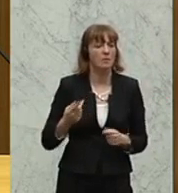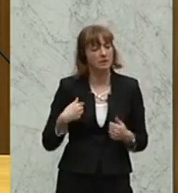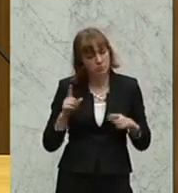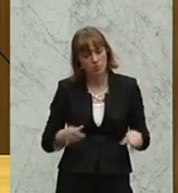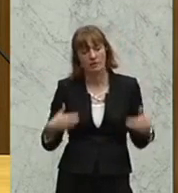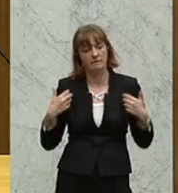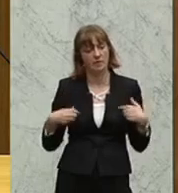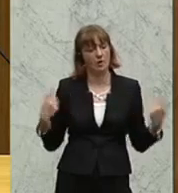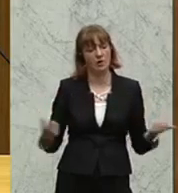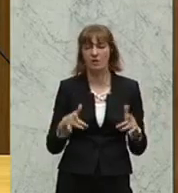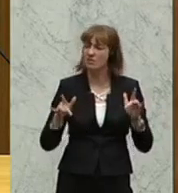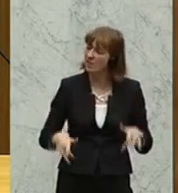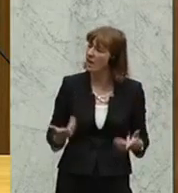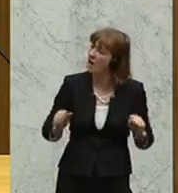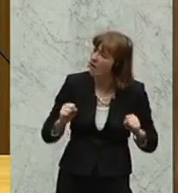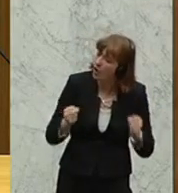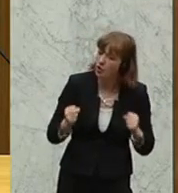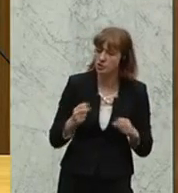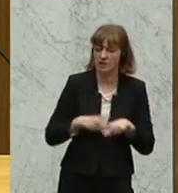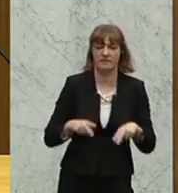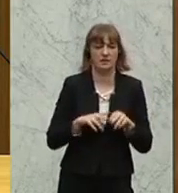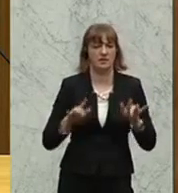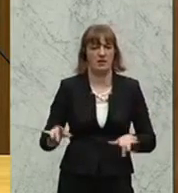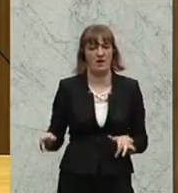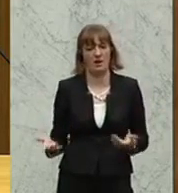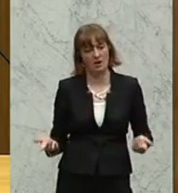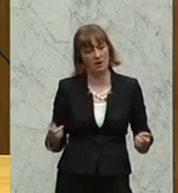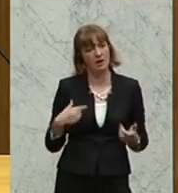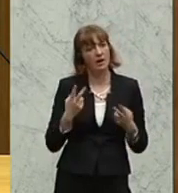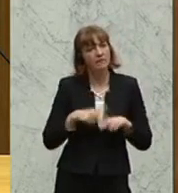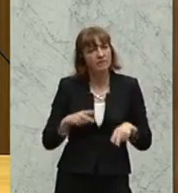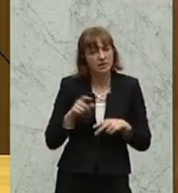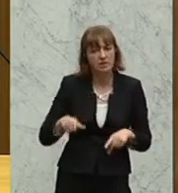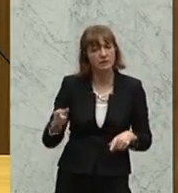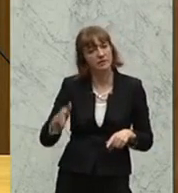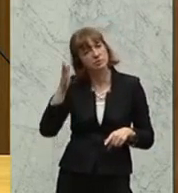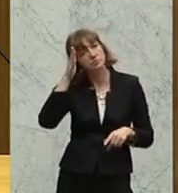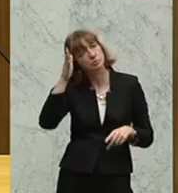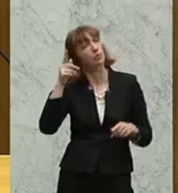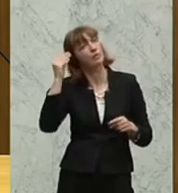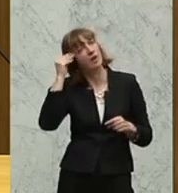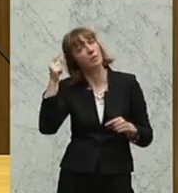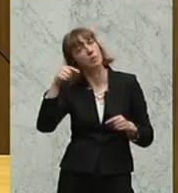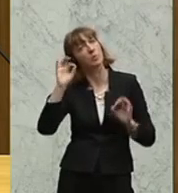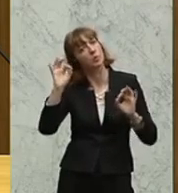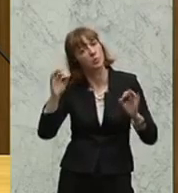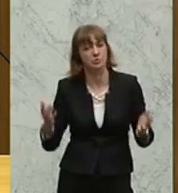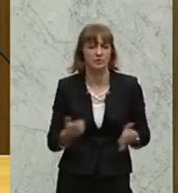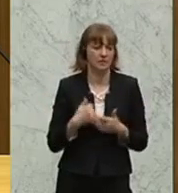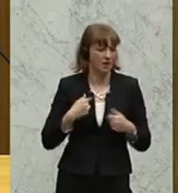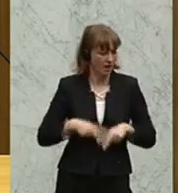die man jetzt immer gemolken hat und plötzlich will man ihr das Futter entziehen. Das geht nicht und daher müssen wir hier